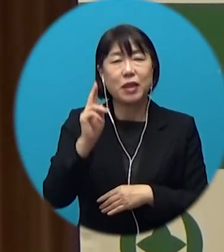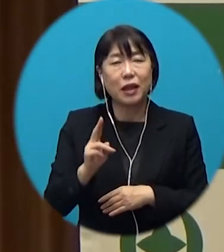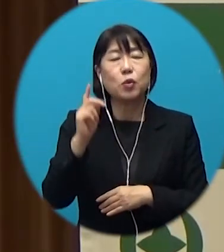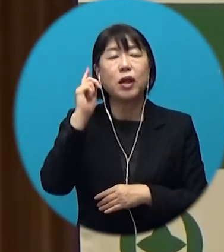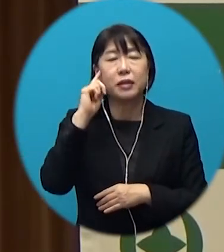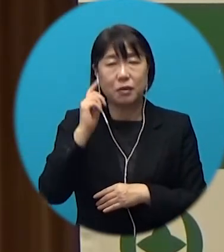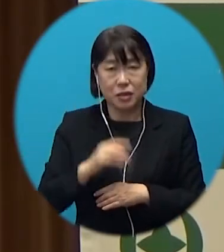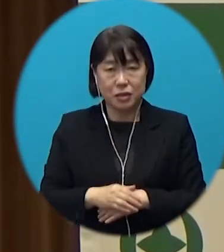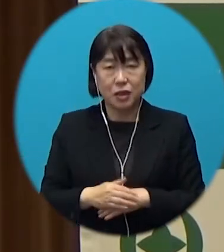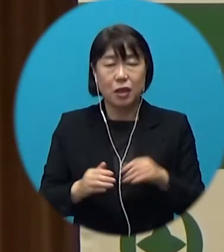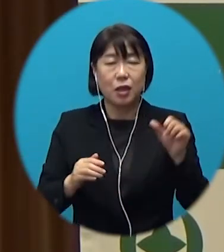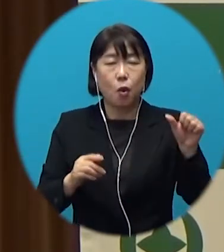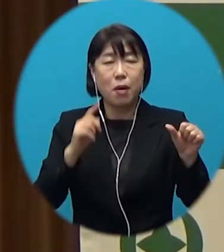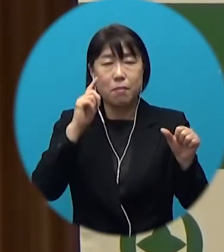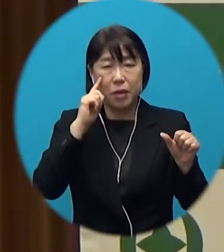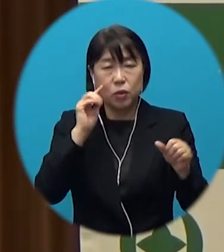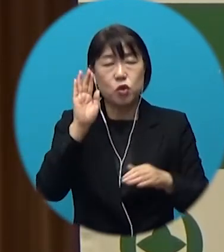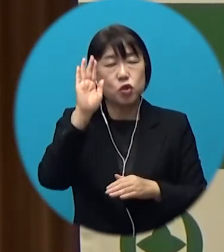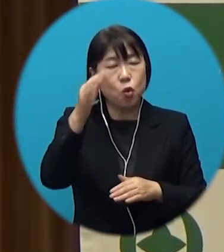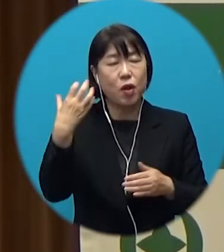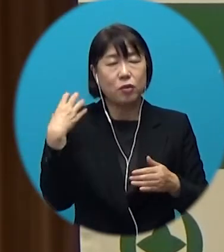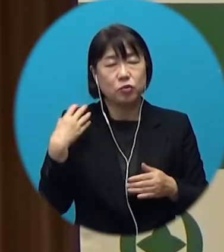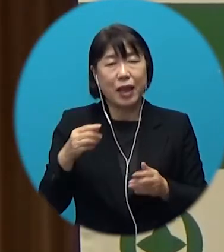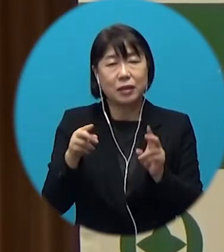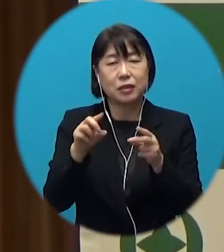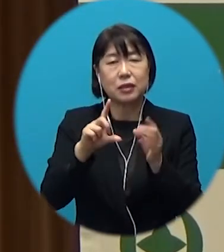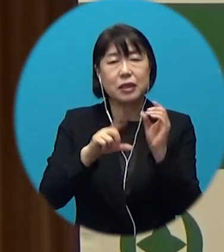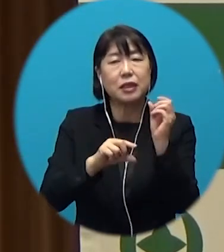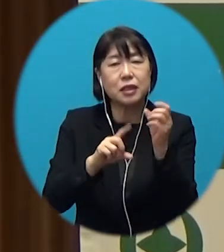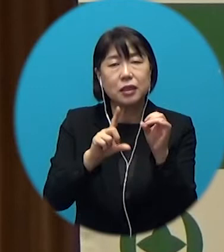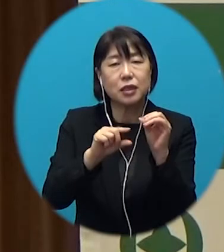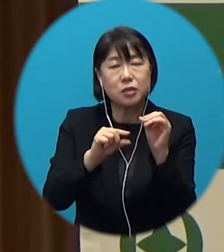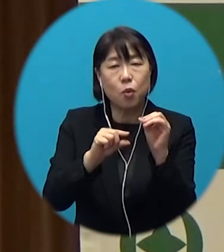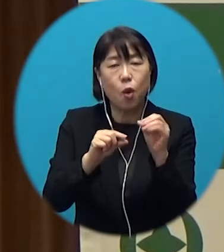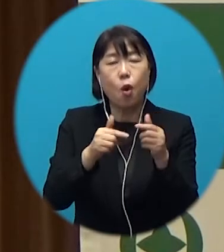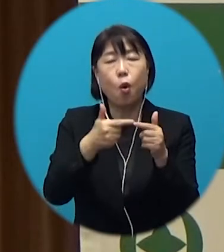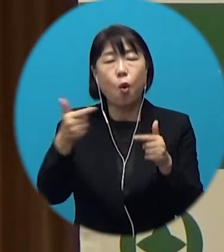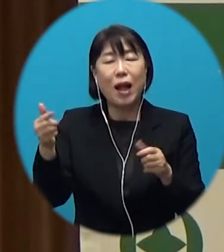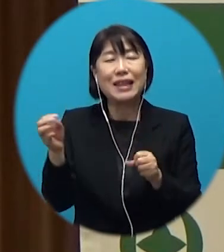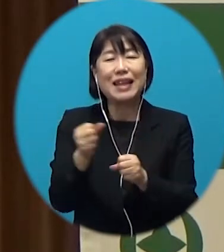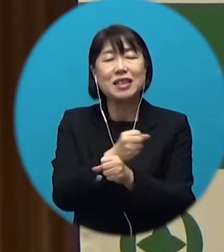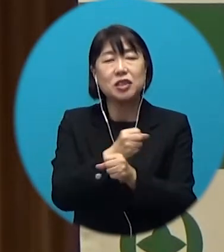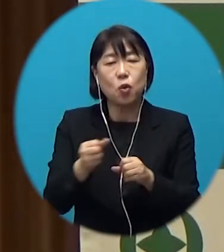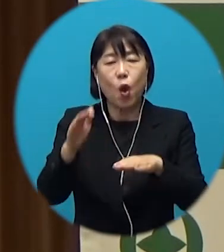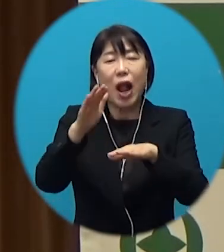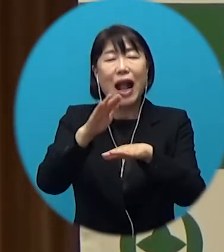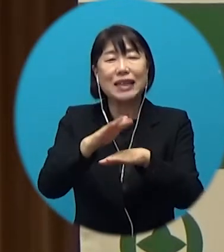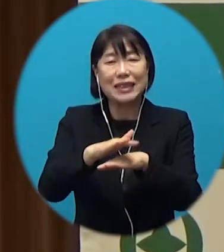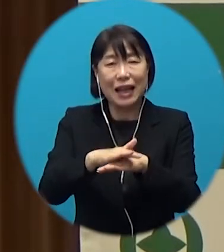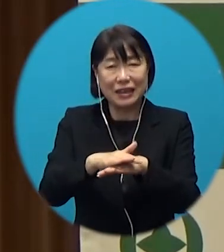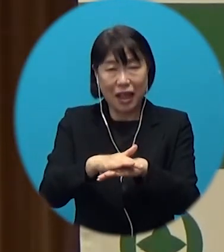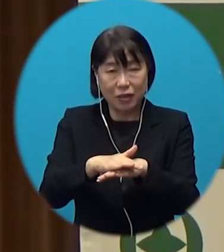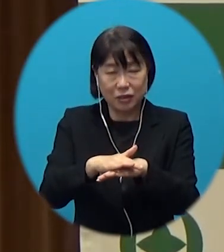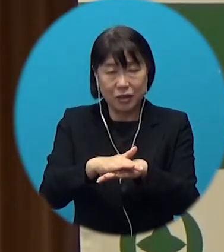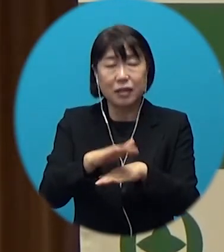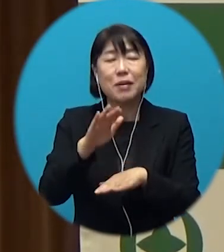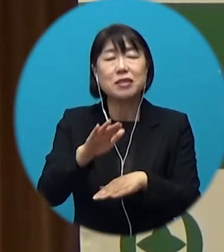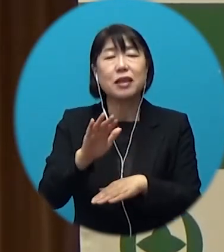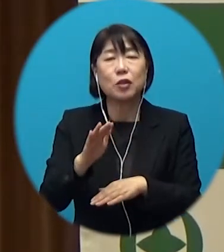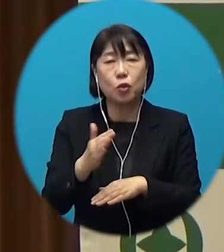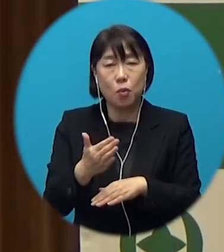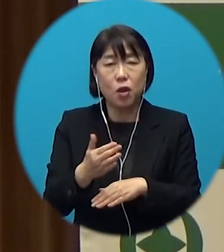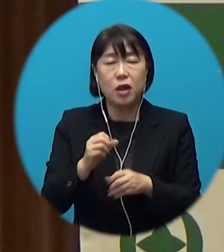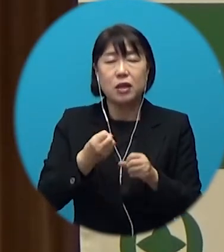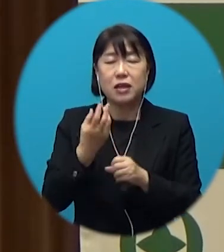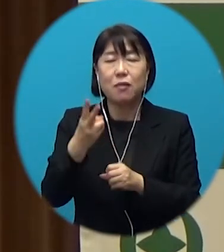5番目の障害者金利につきましては、同じ事業がですね、重なるとおりますので、令和2年に